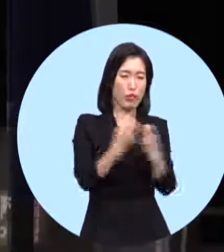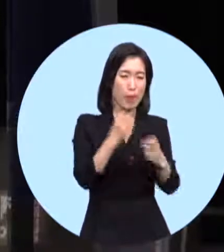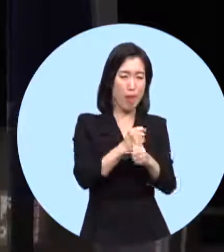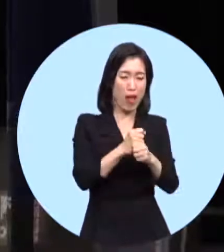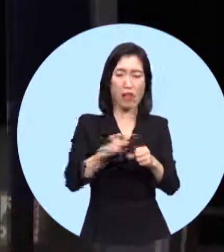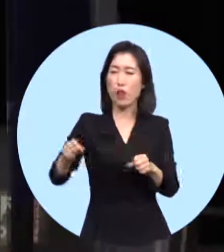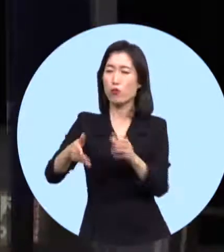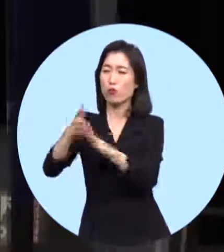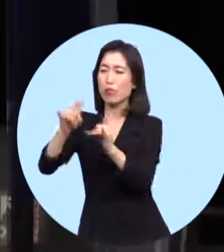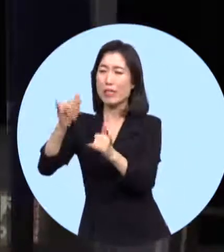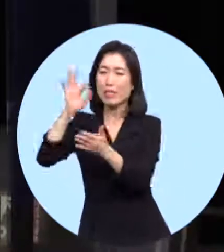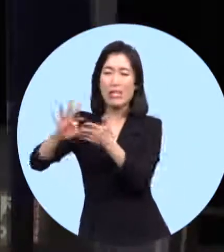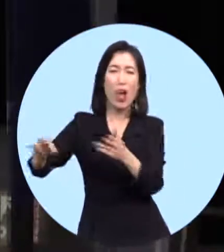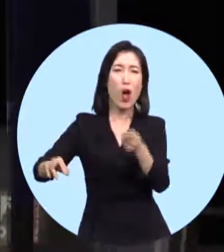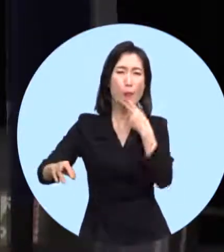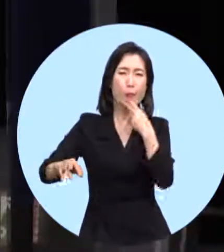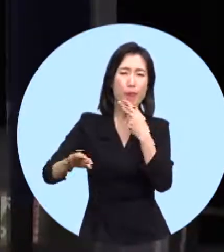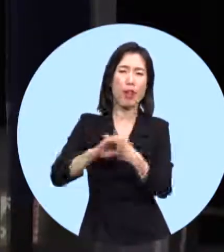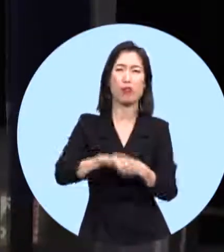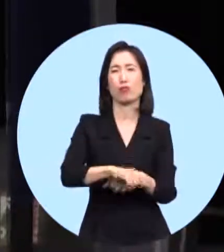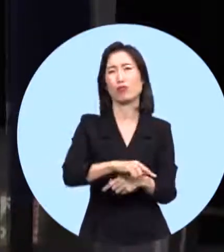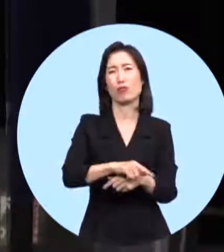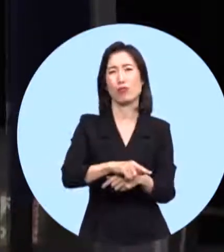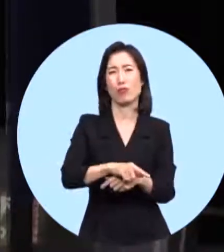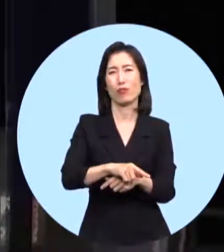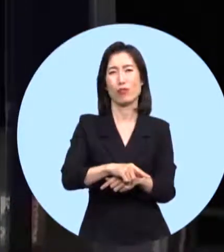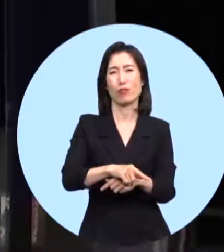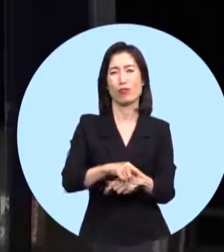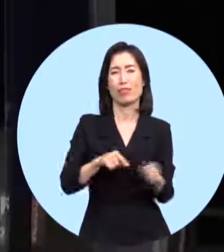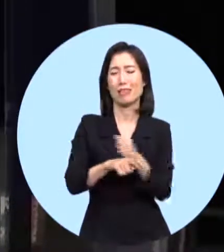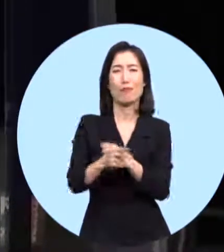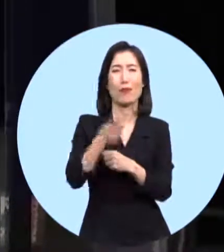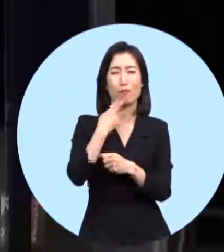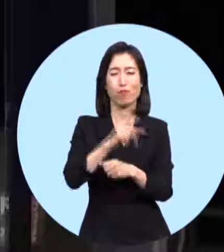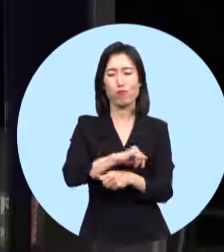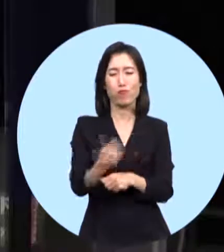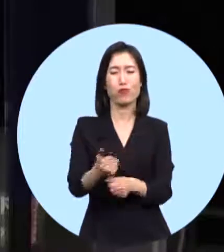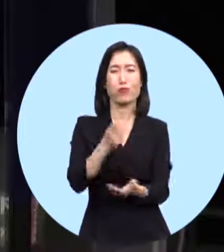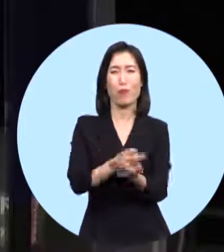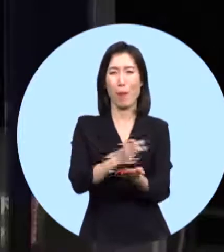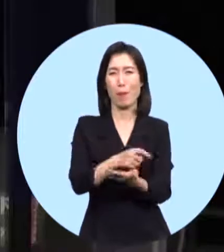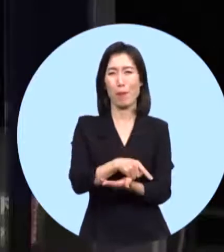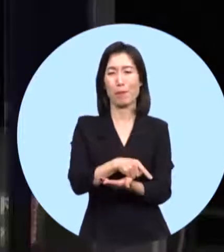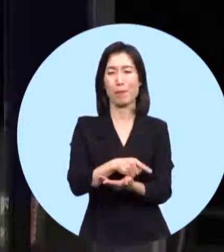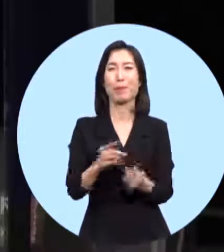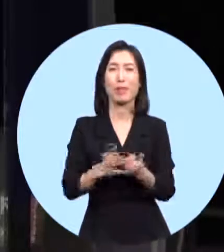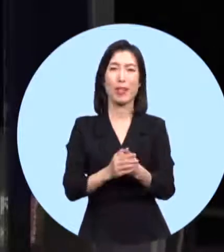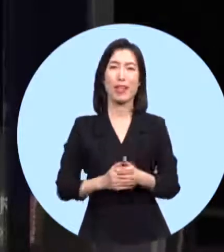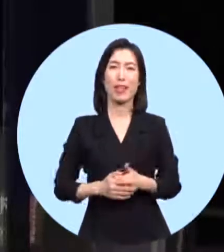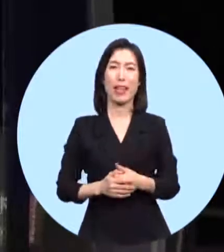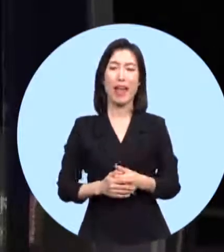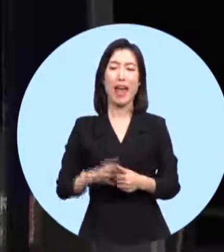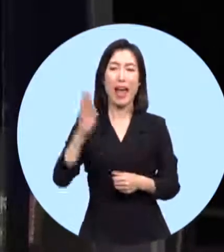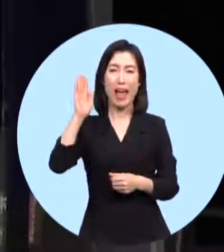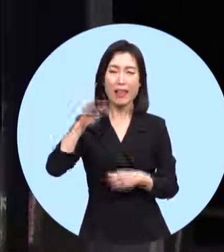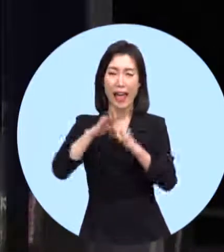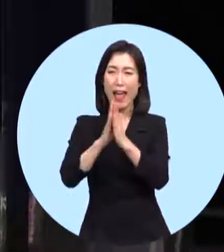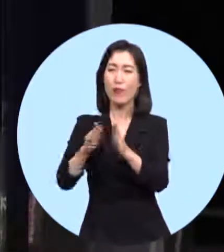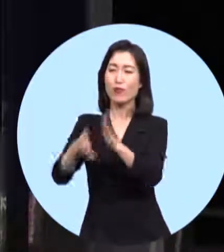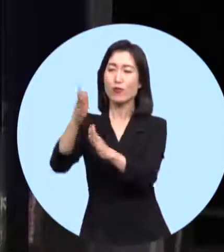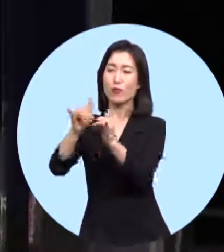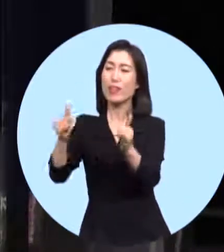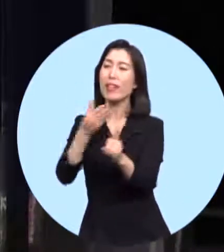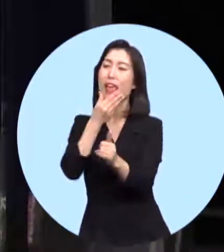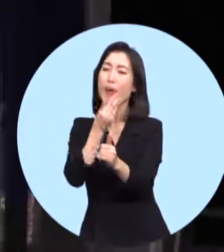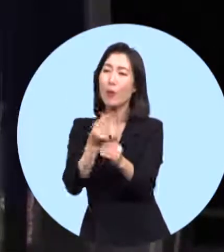지역 주민들의 행복을 담보해내지 못하는 정책이 주민들에게 무슨 의미가 있겠습니까? 결국